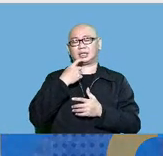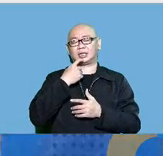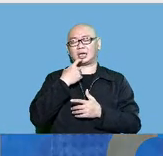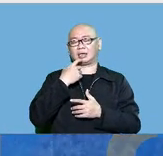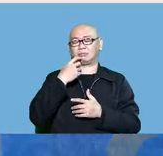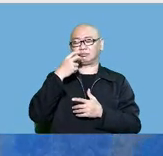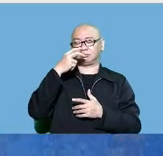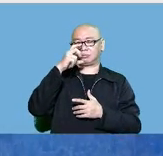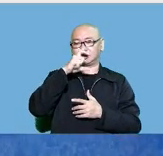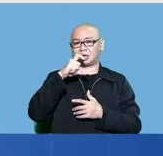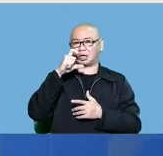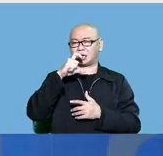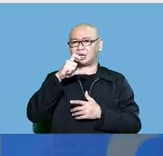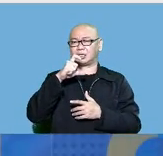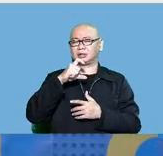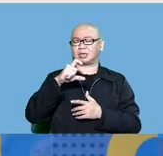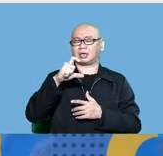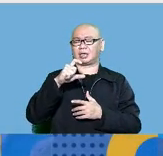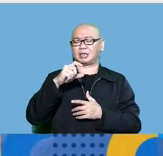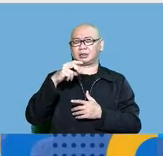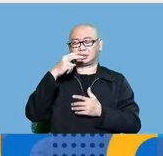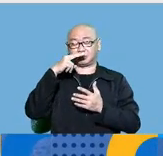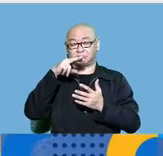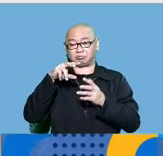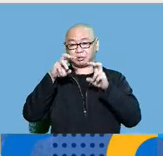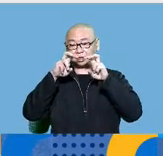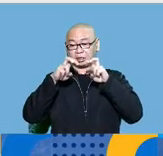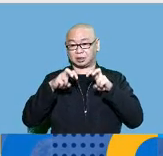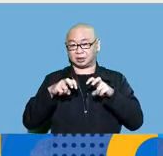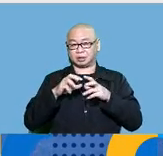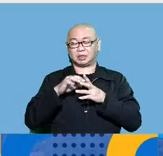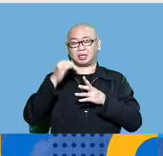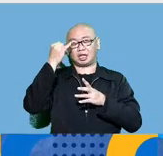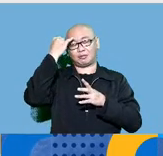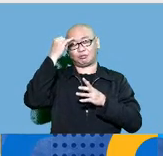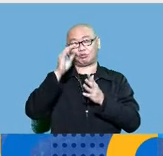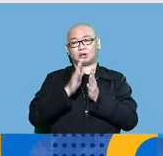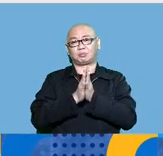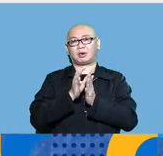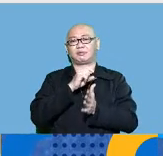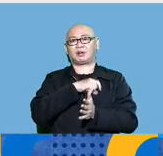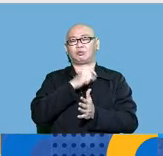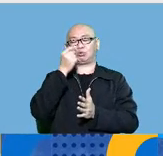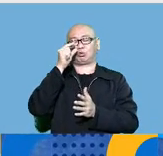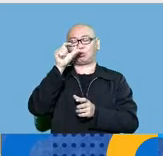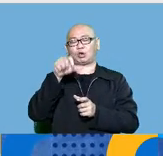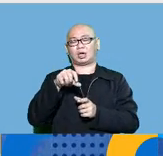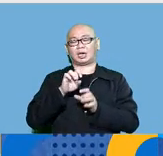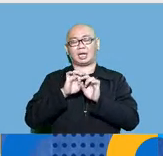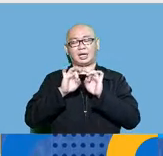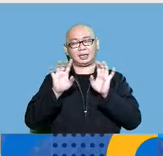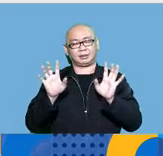meneliti, menulis karya ilmiah dengan baik, dan ilmu yang bermanfaat untuk orang lain.